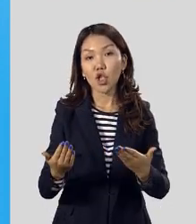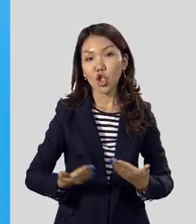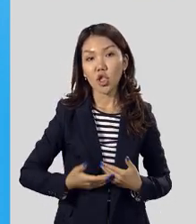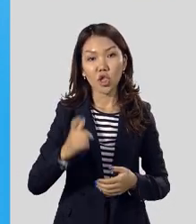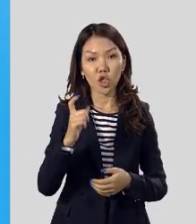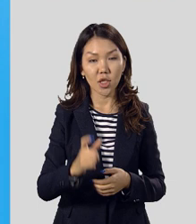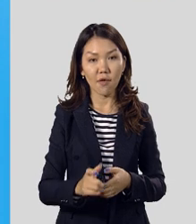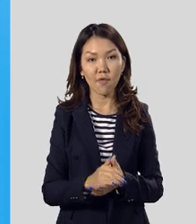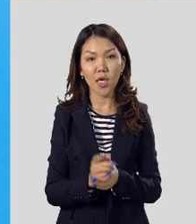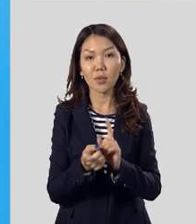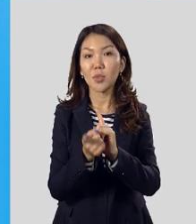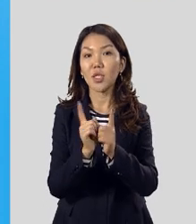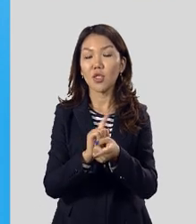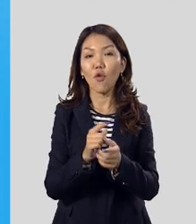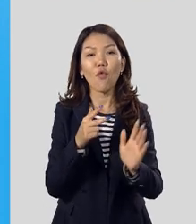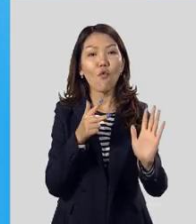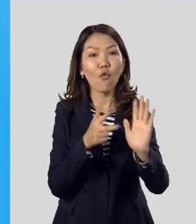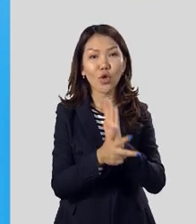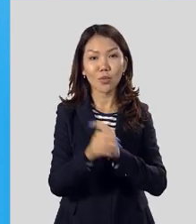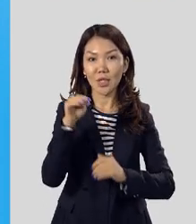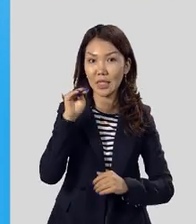человека сменяется